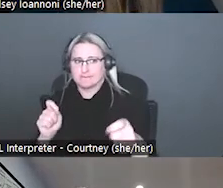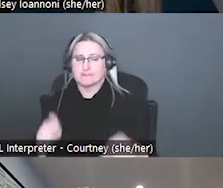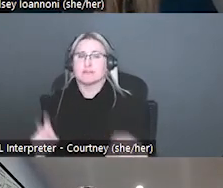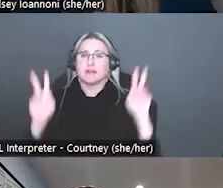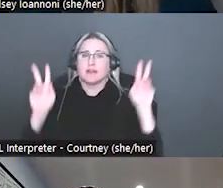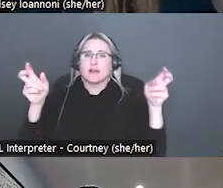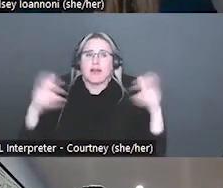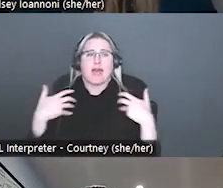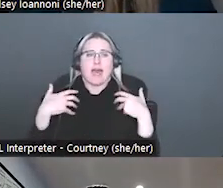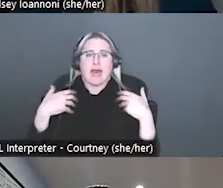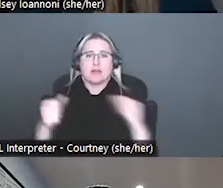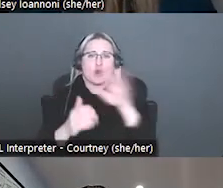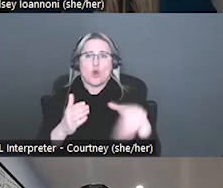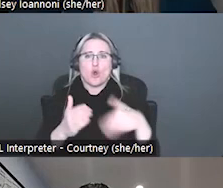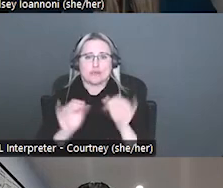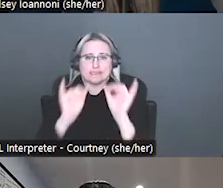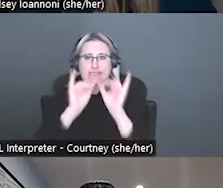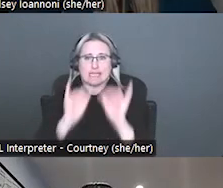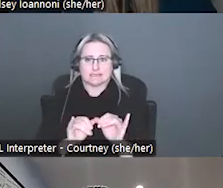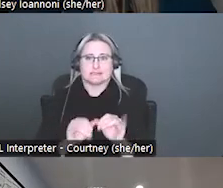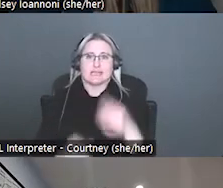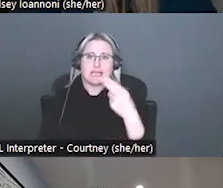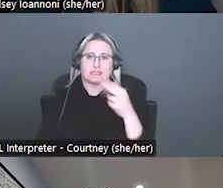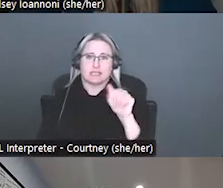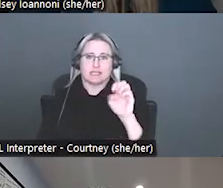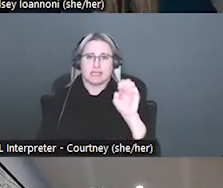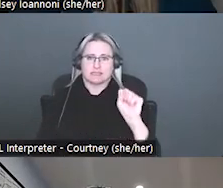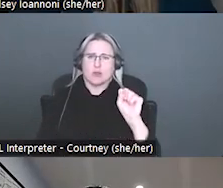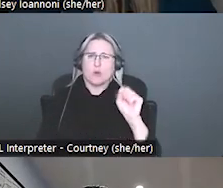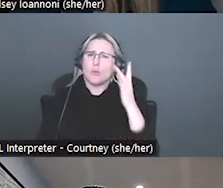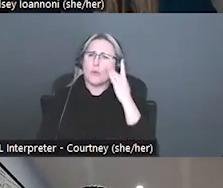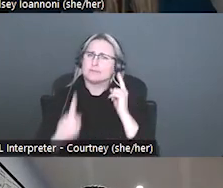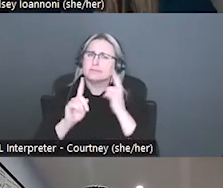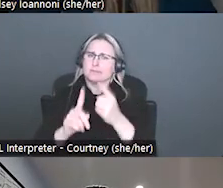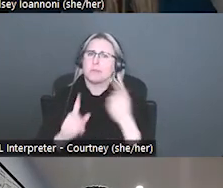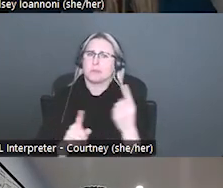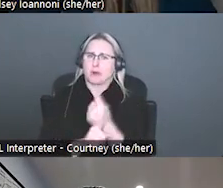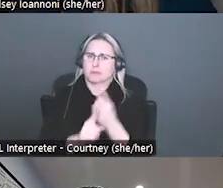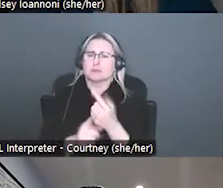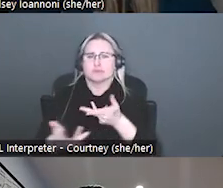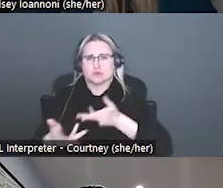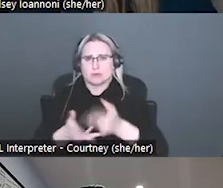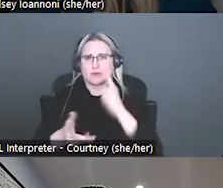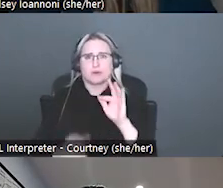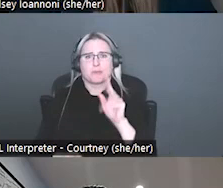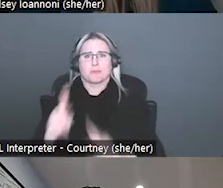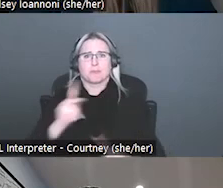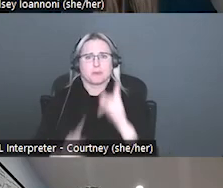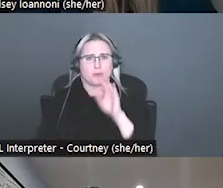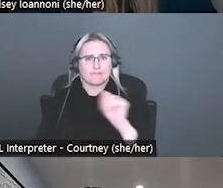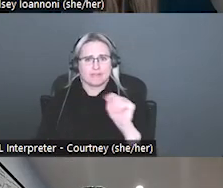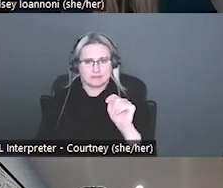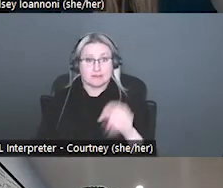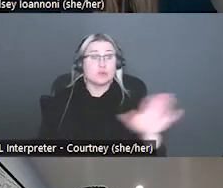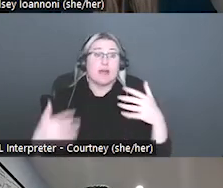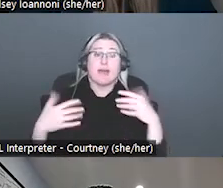donc un mouvement, la santé pour tous, la santé pour tous, la santé à tous les poids, qui met l'accent sur l'inclusion du poids,